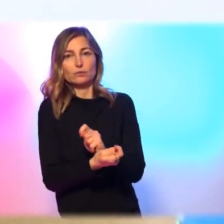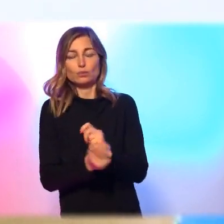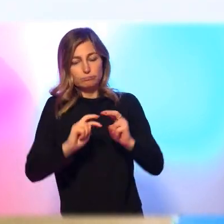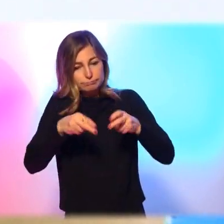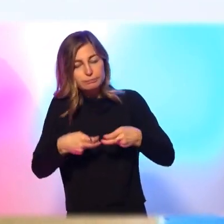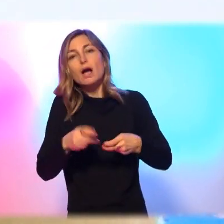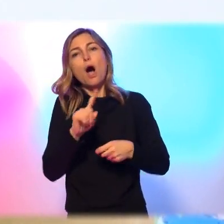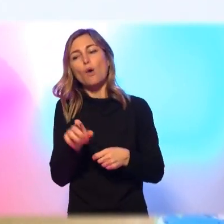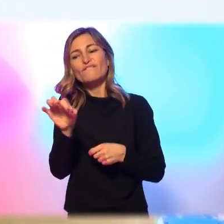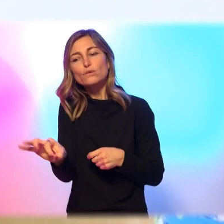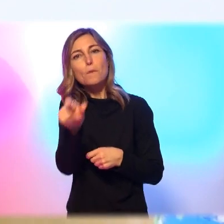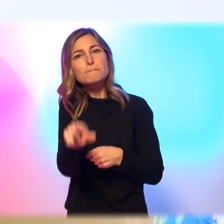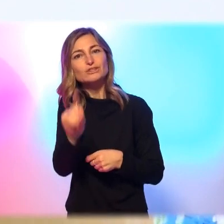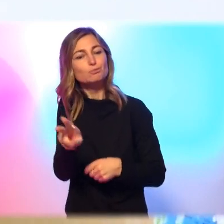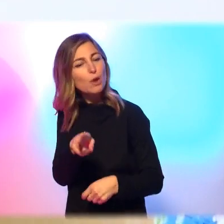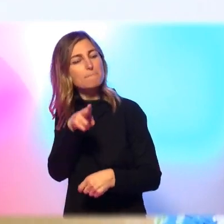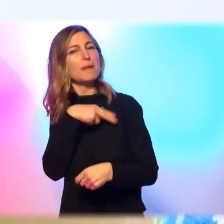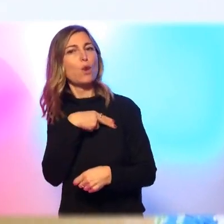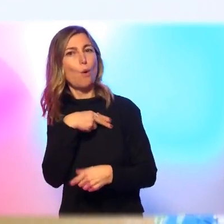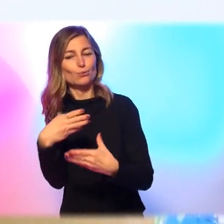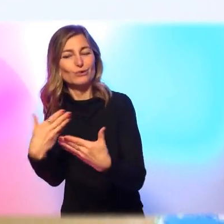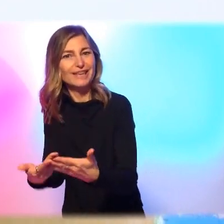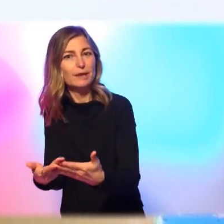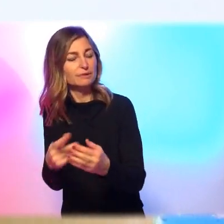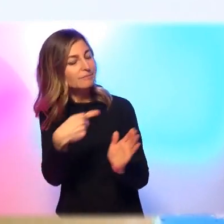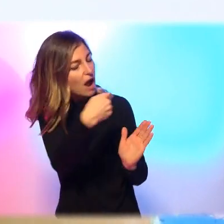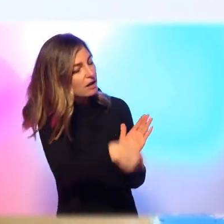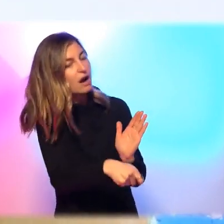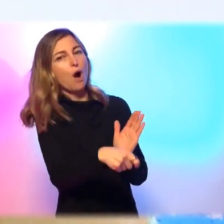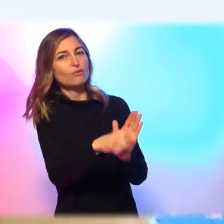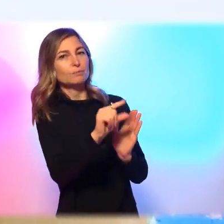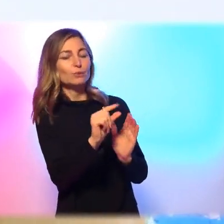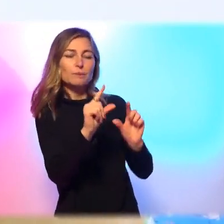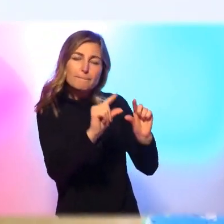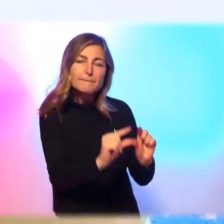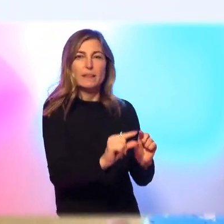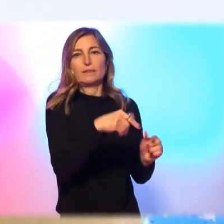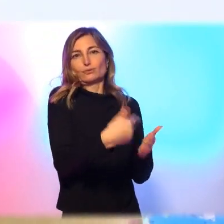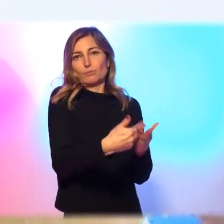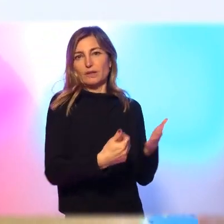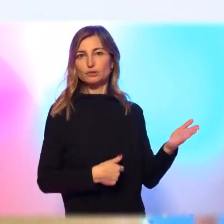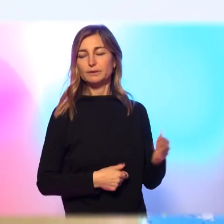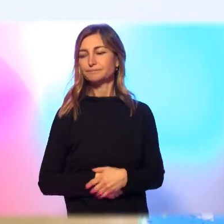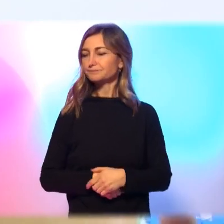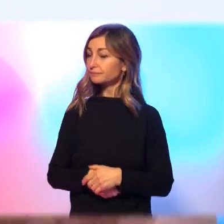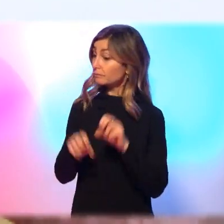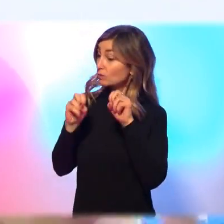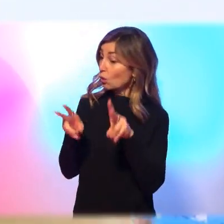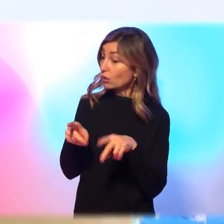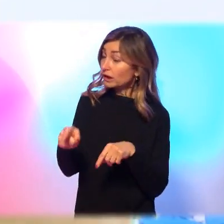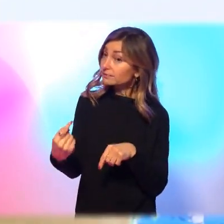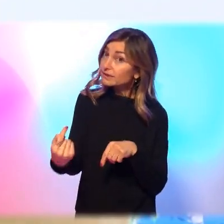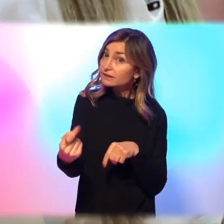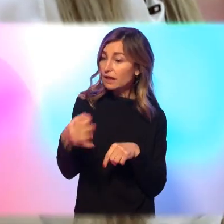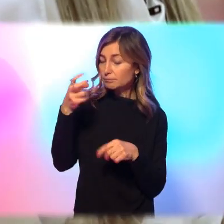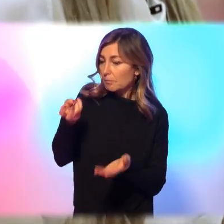Aber wir müssen unser Verhalten ändern und dafür muss es auch eine Belohnung geben, die natürlich der Erhalt der Natur schon auch